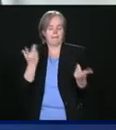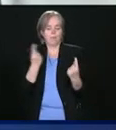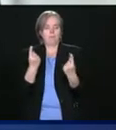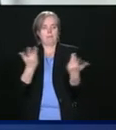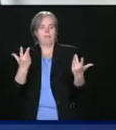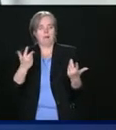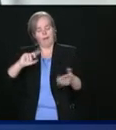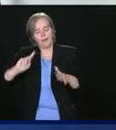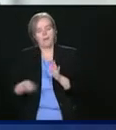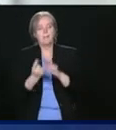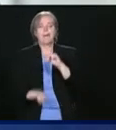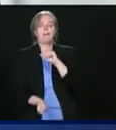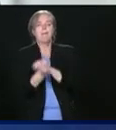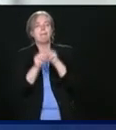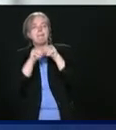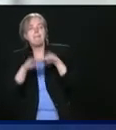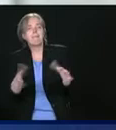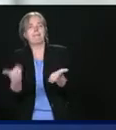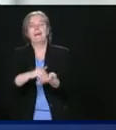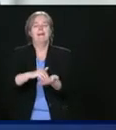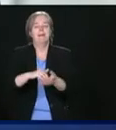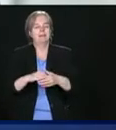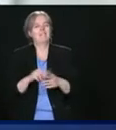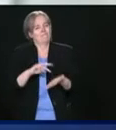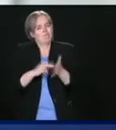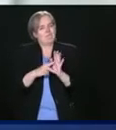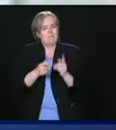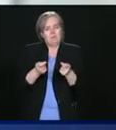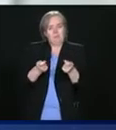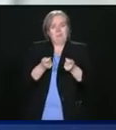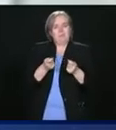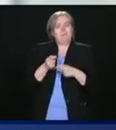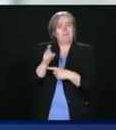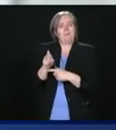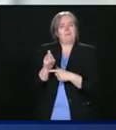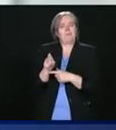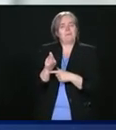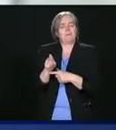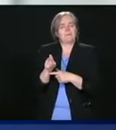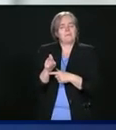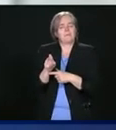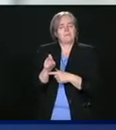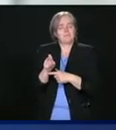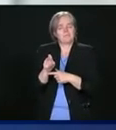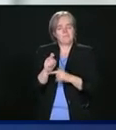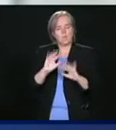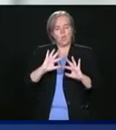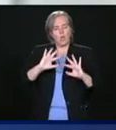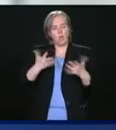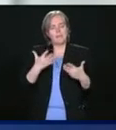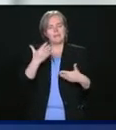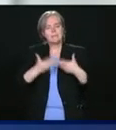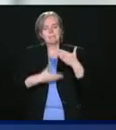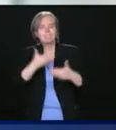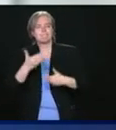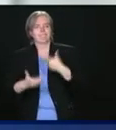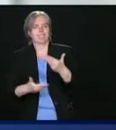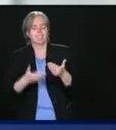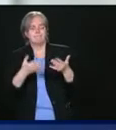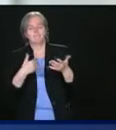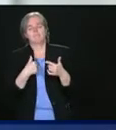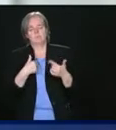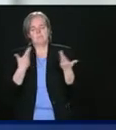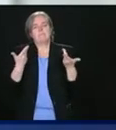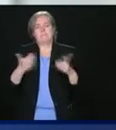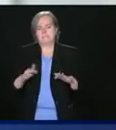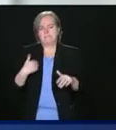vain finalement. Alors, nous avons été très attentifs dans la façon dont nous allons de l'avant comme pays. J'ai parlé